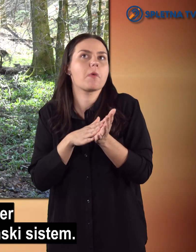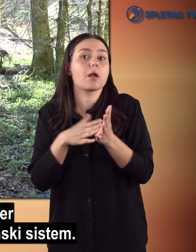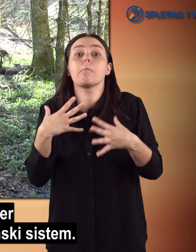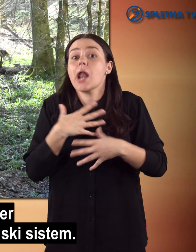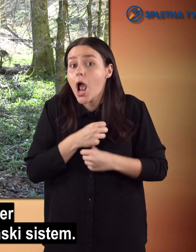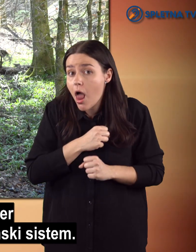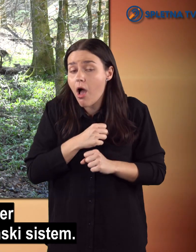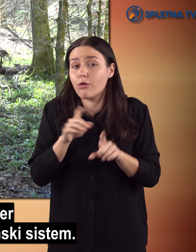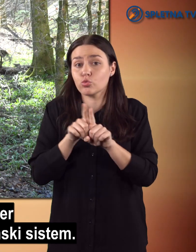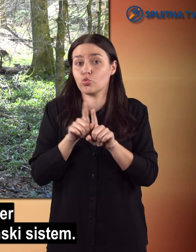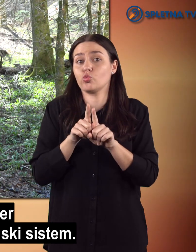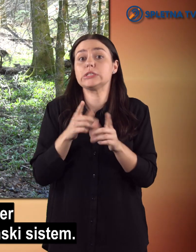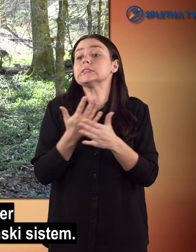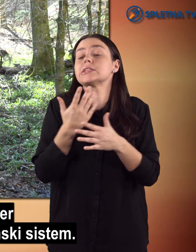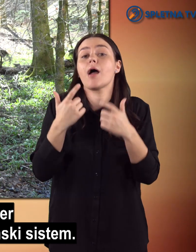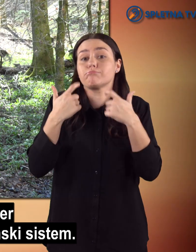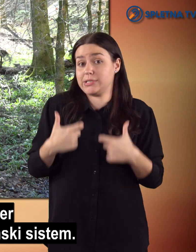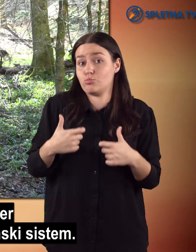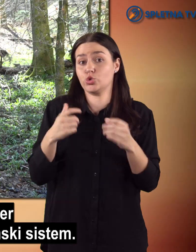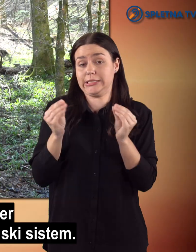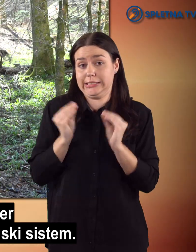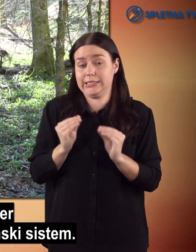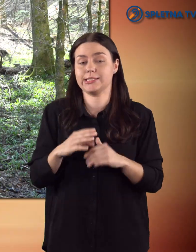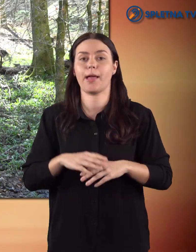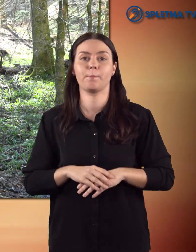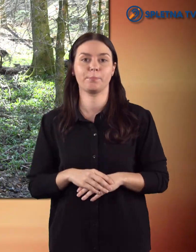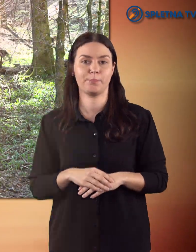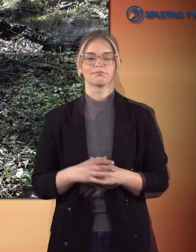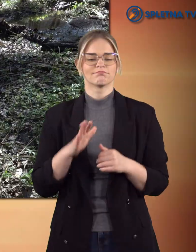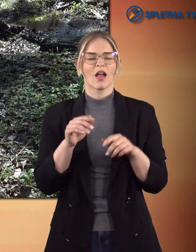prehlade, a ne, in za imunski sistem.